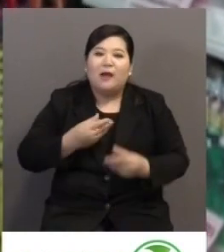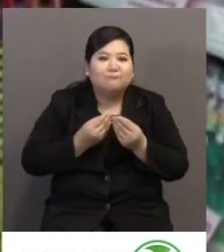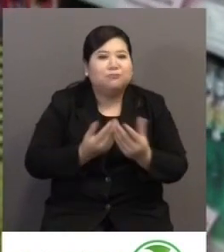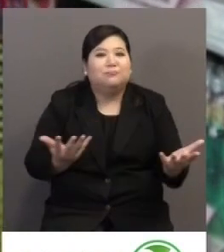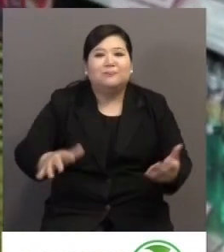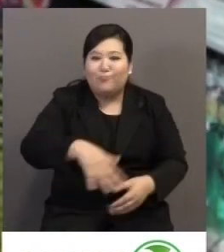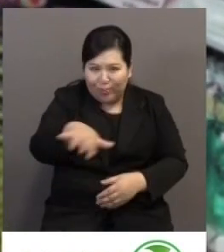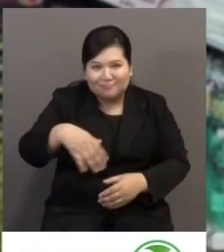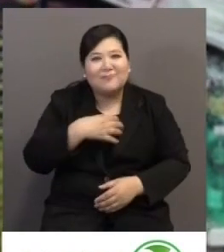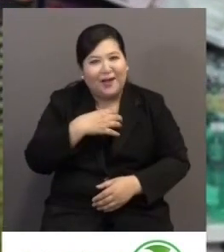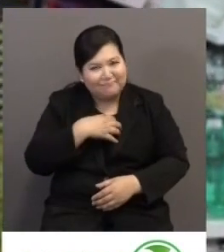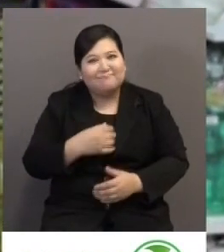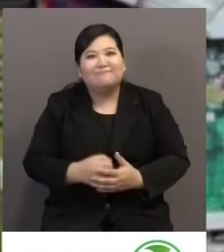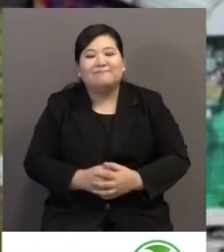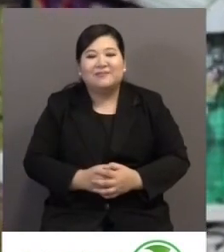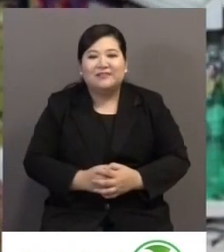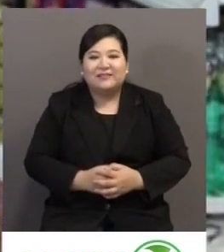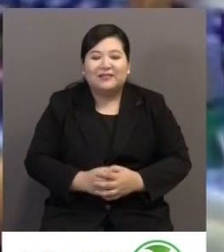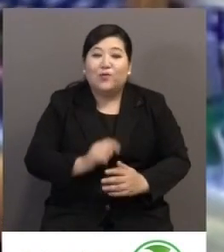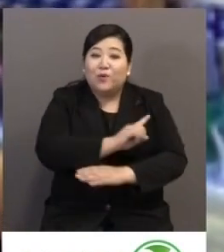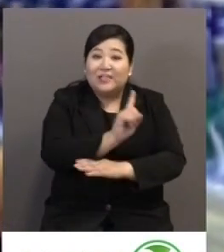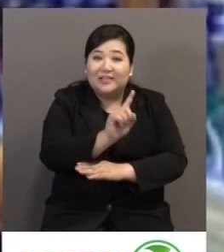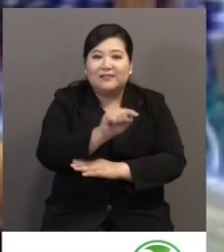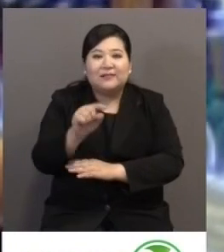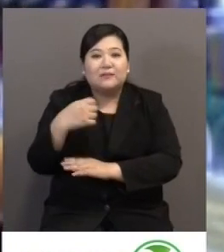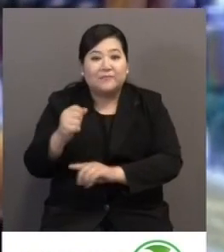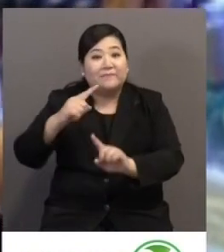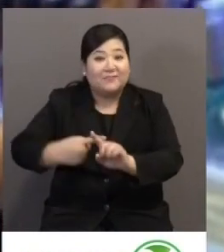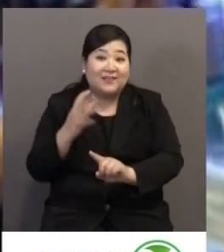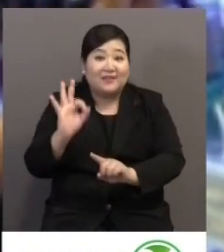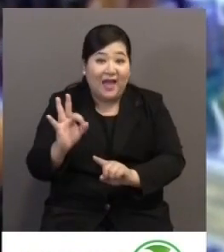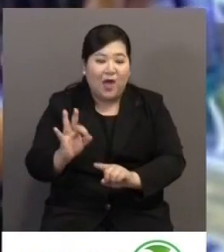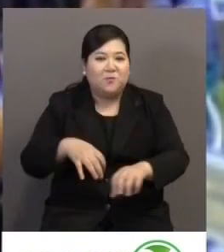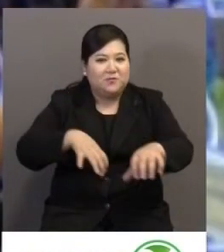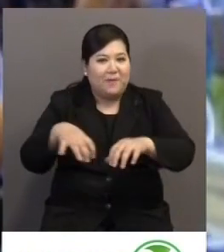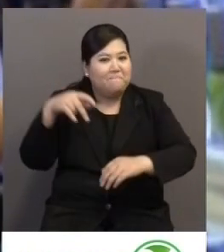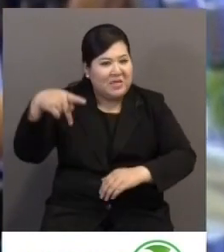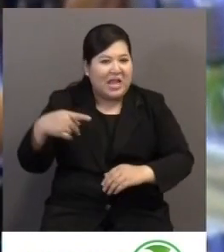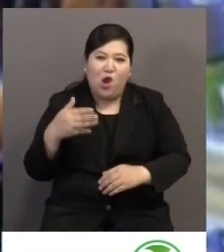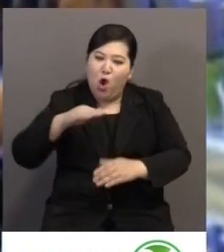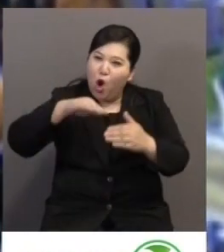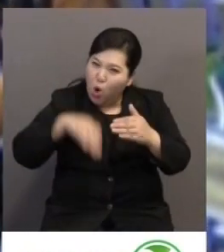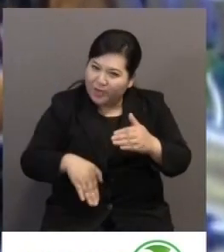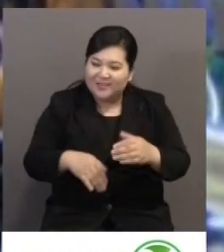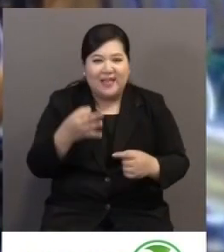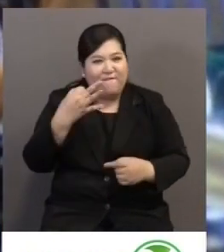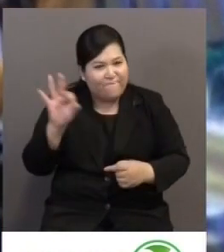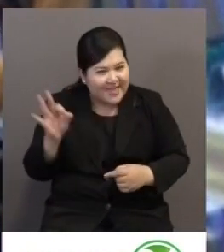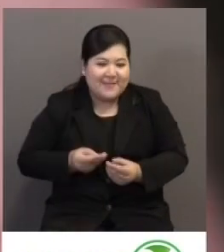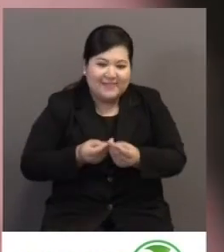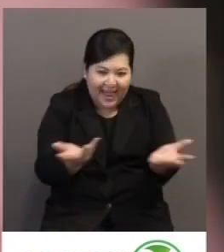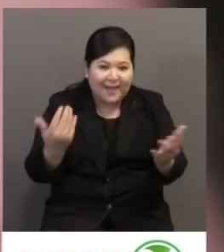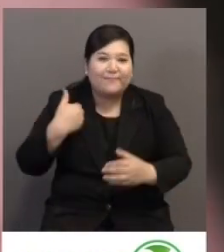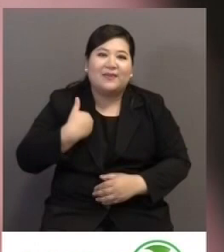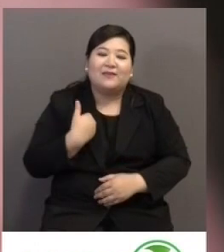กับลูกค้ากลับไปด้วยซ้ำค่ะวันที่1ถึงวันที่10กันยายนจึงจัดโปรโมชั่นทั้งลดทั้งแจกทั้งแถมนะคะที่เจ๊เ